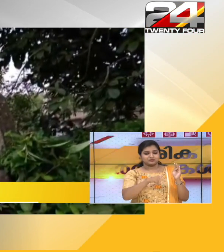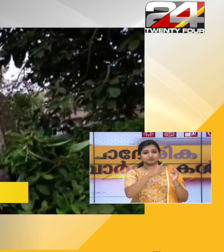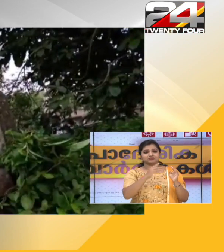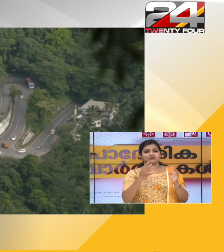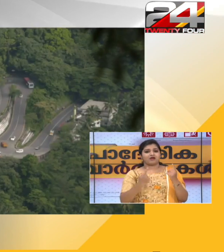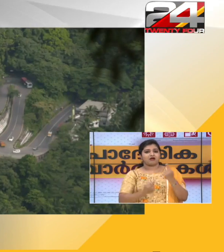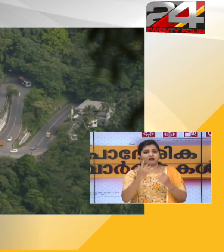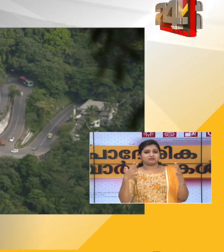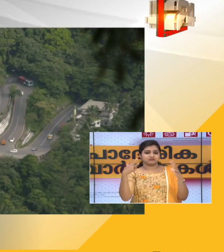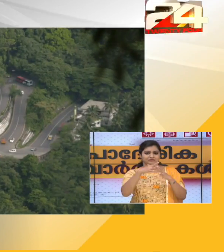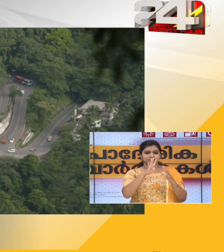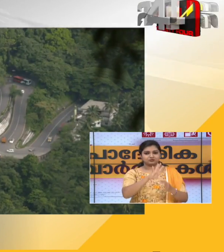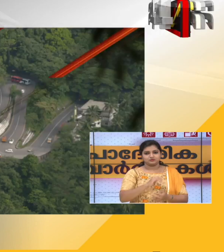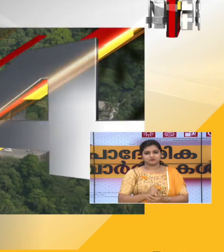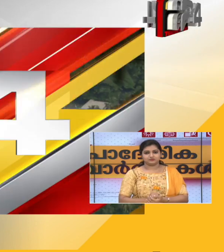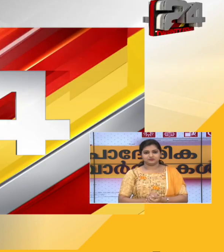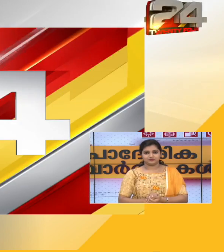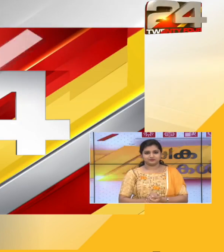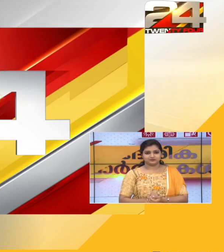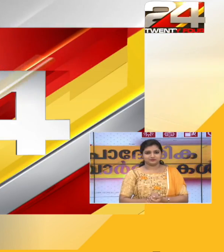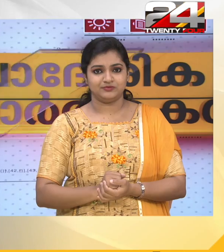അവസ്ഥ. 24 മലപ്പുറം.